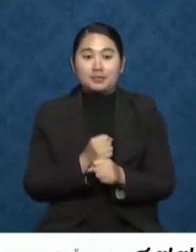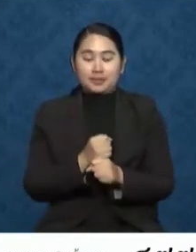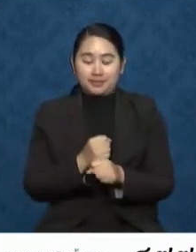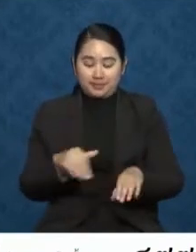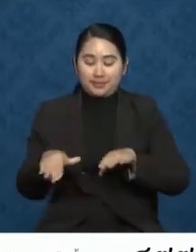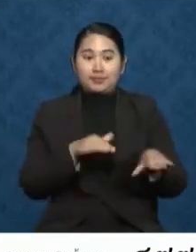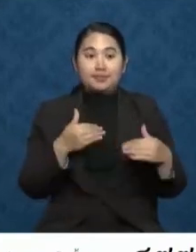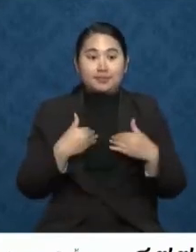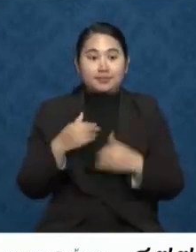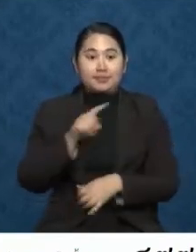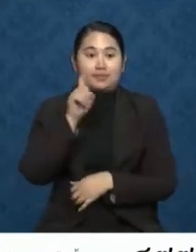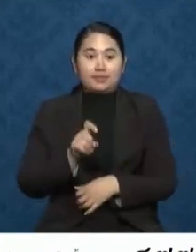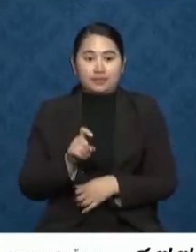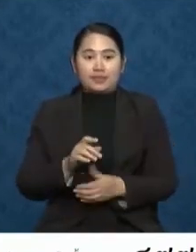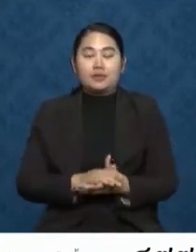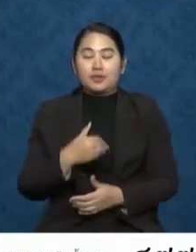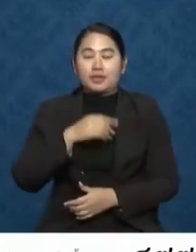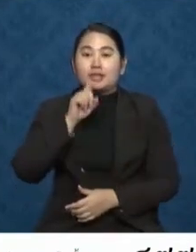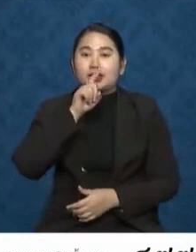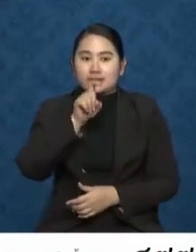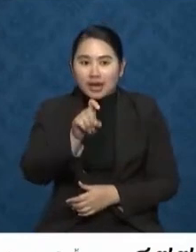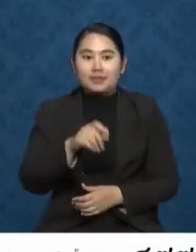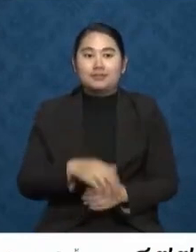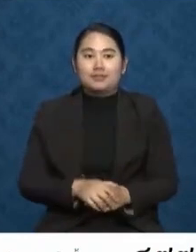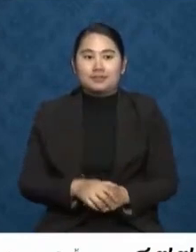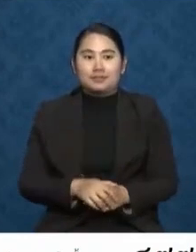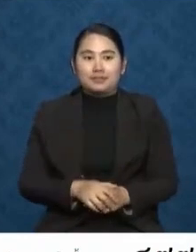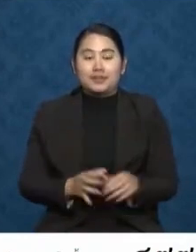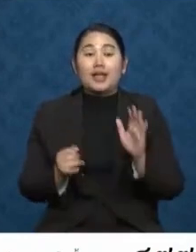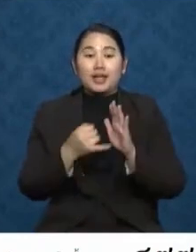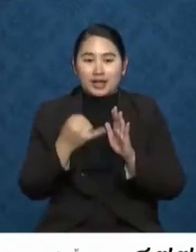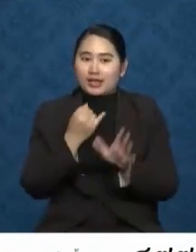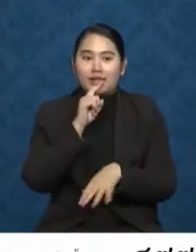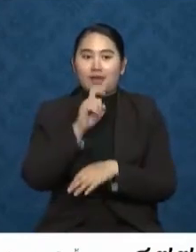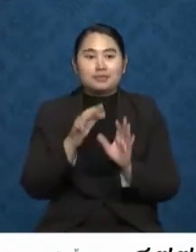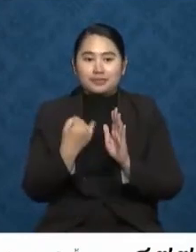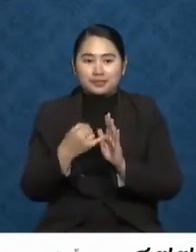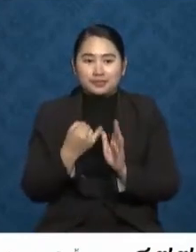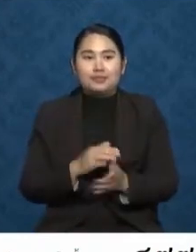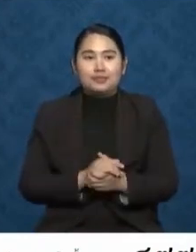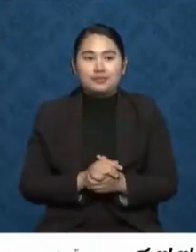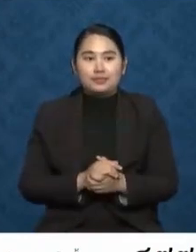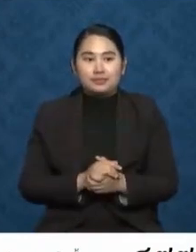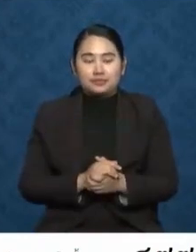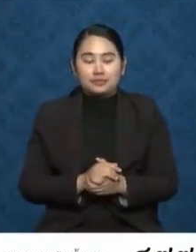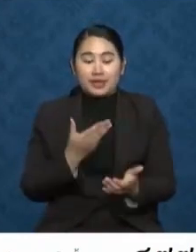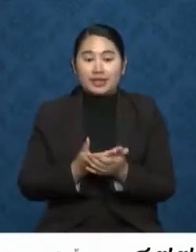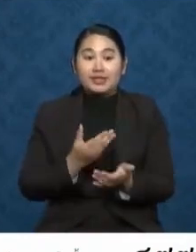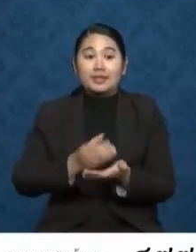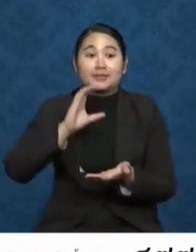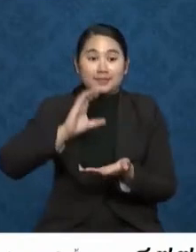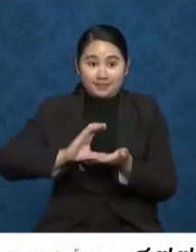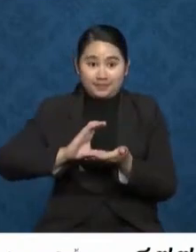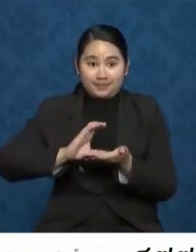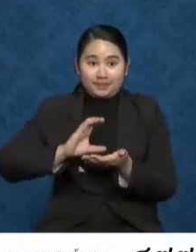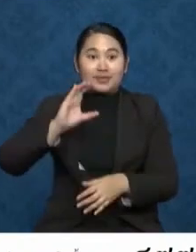ได้มันมีหรือไม่ผมขอถามง่ายๆแทนใจพี่น้องจังหวัดชายแดนภาคใต้ของเราเมื่อเงินก้อนนี้ถ้าเอาไปใช้